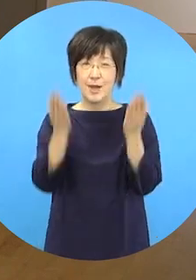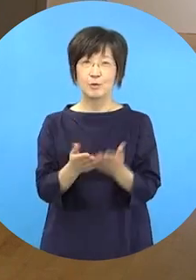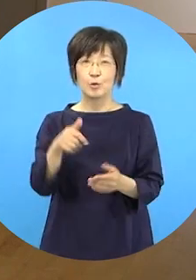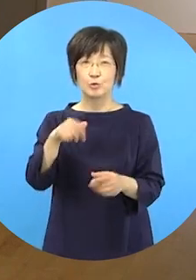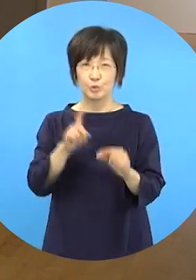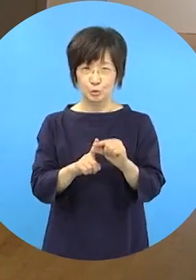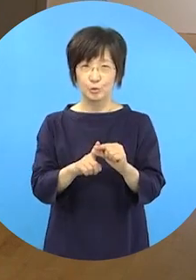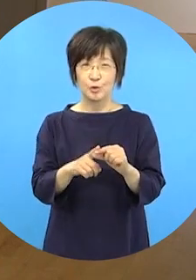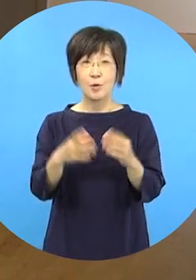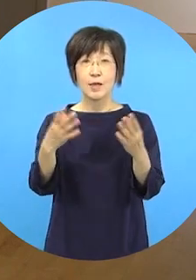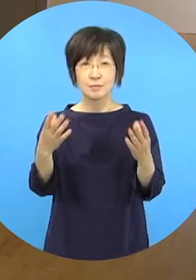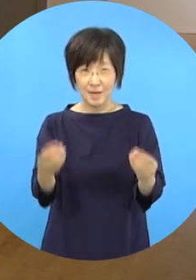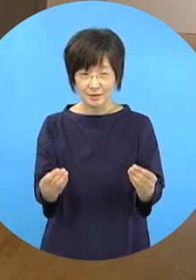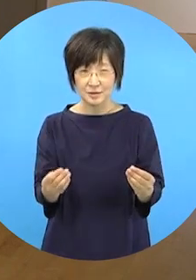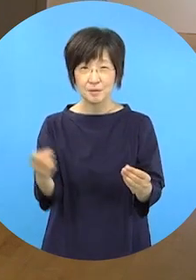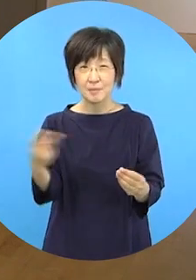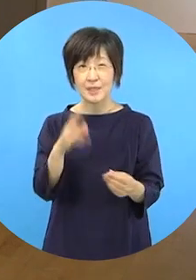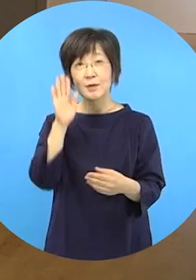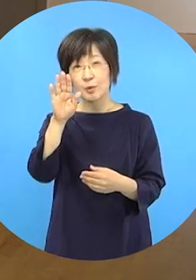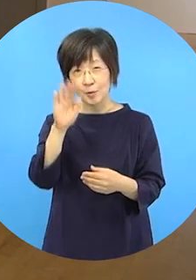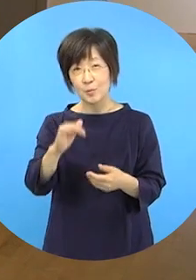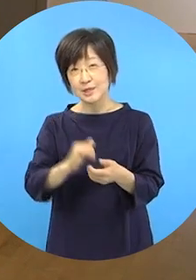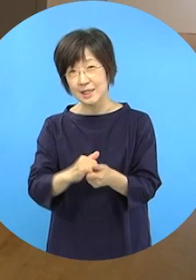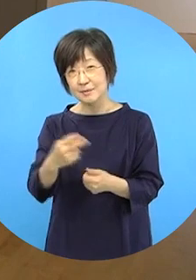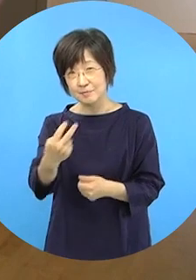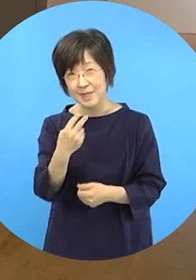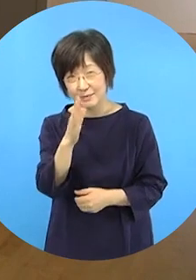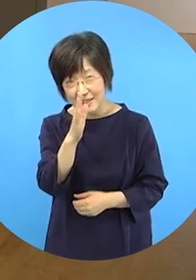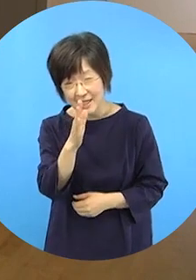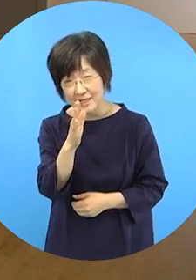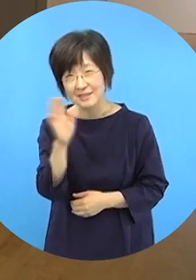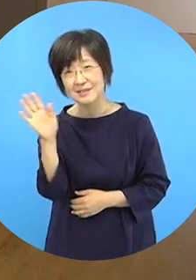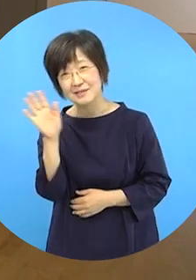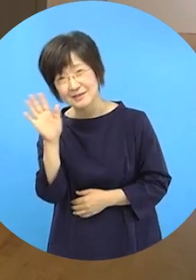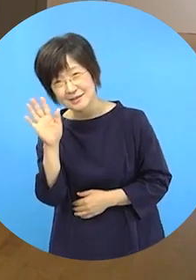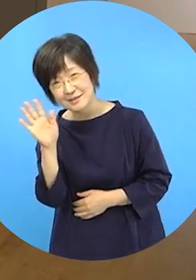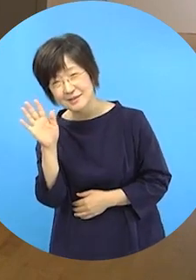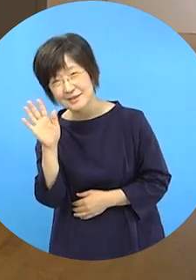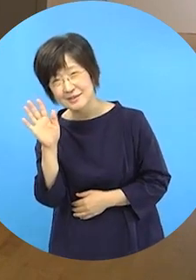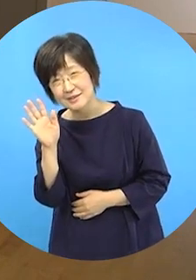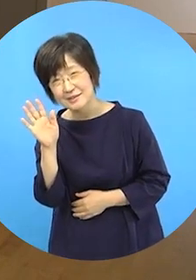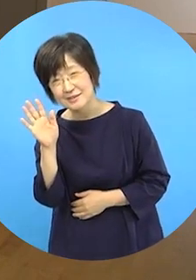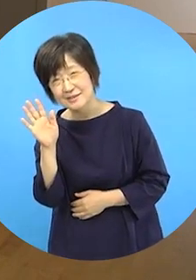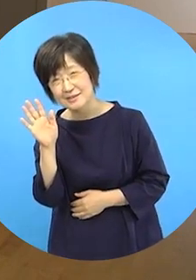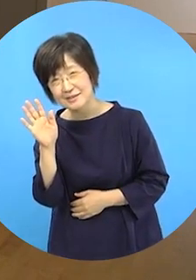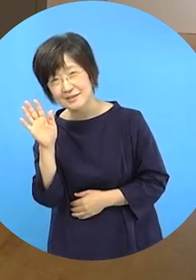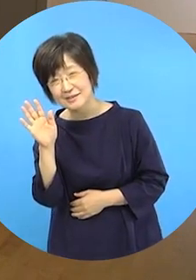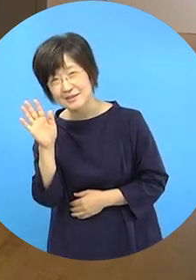中、この辺りで失礼します。また次回もぜひご覧ください。さようなら。